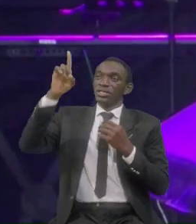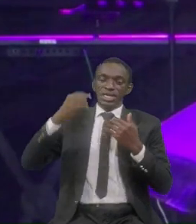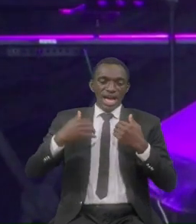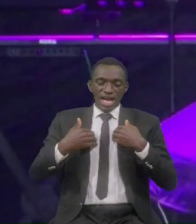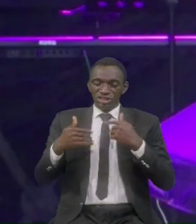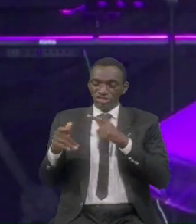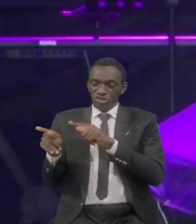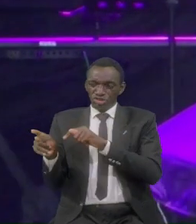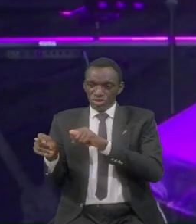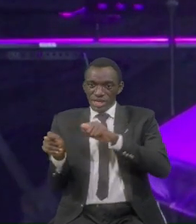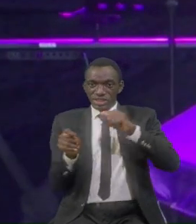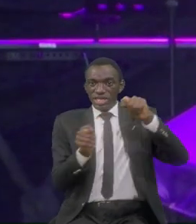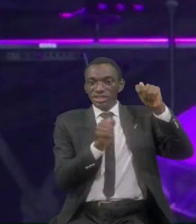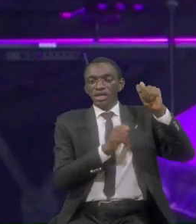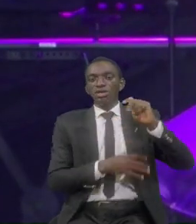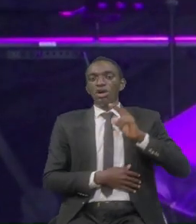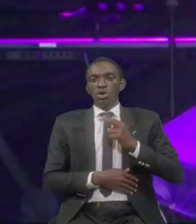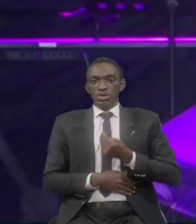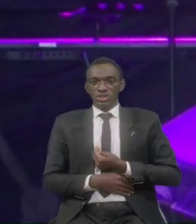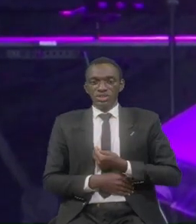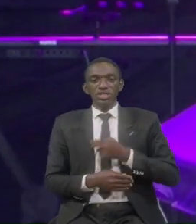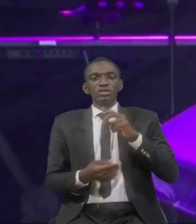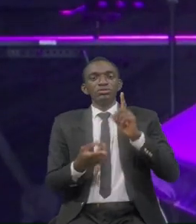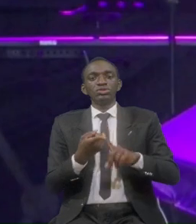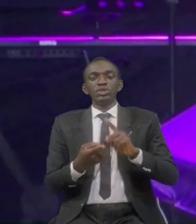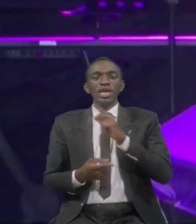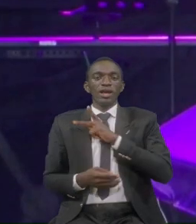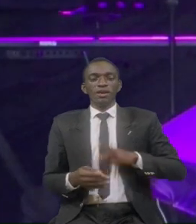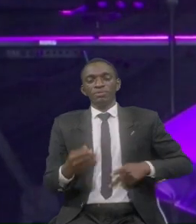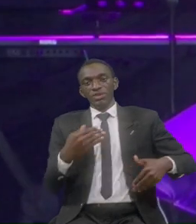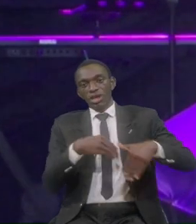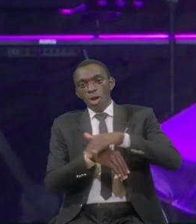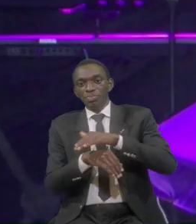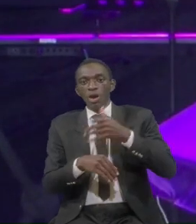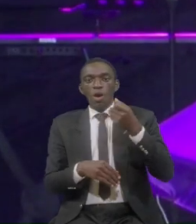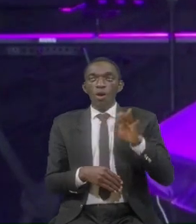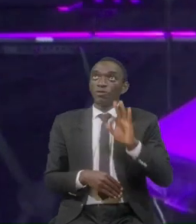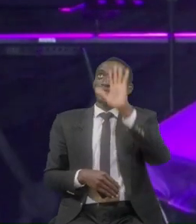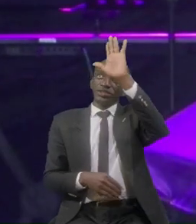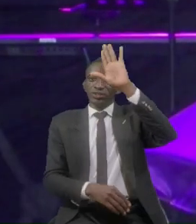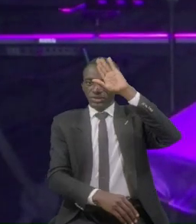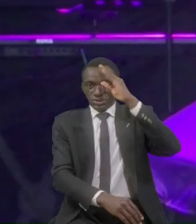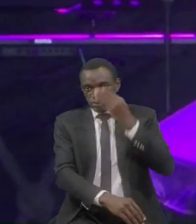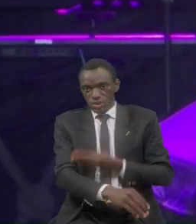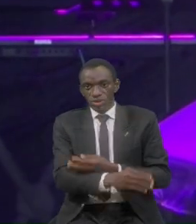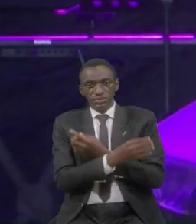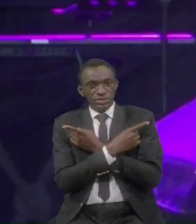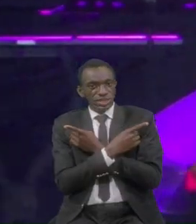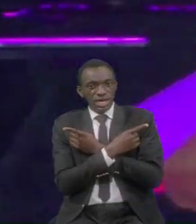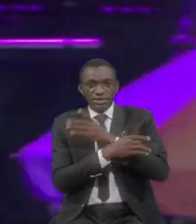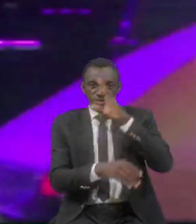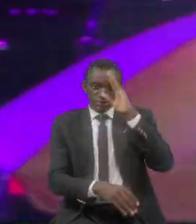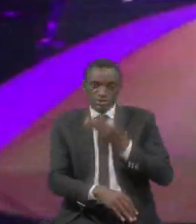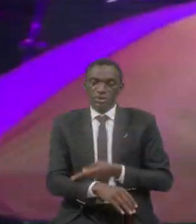us. Og iya tang gidala. Into the kingdom of his dear son. Ngadto sa iyang mahal kaayong anak gingarian